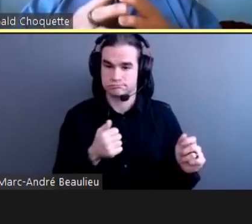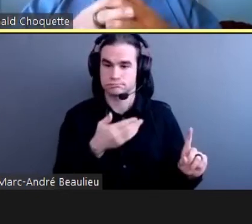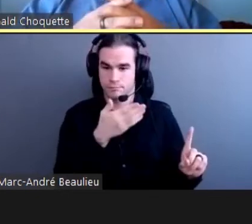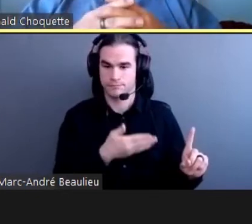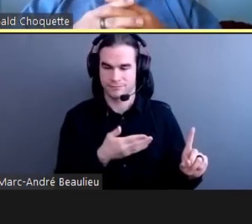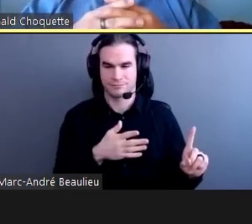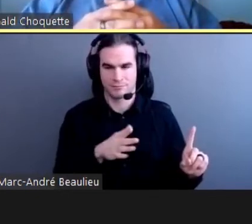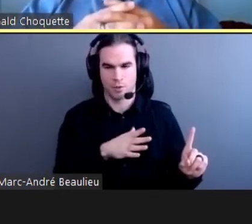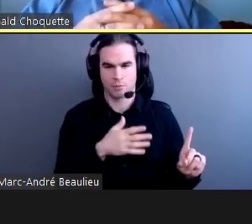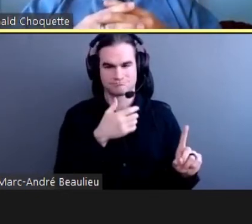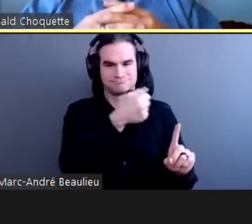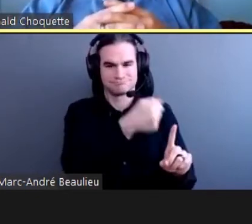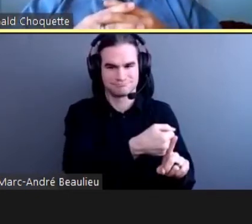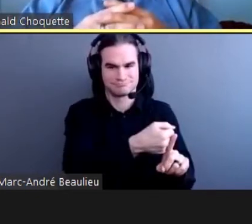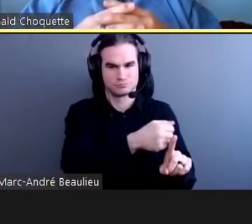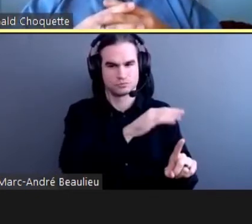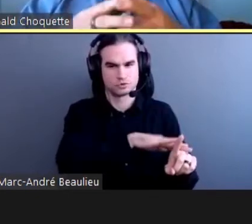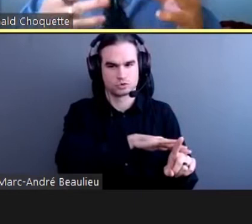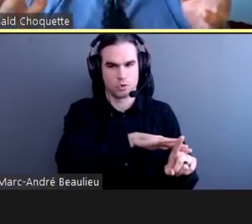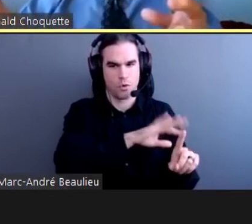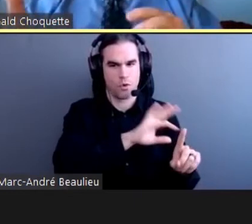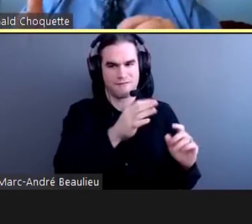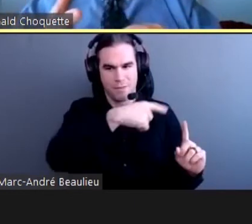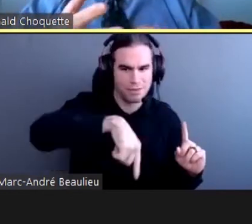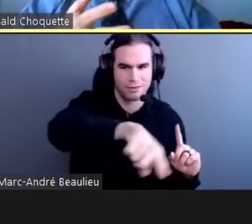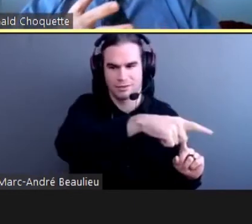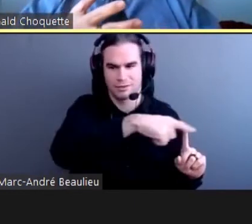que ça a un impact sur l'entourage.